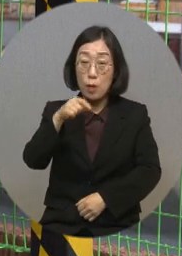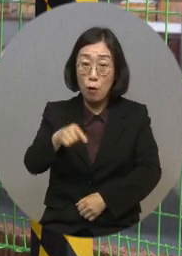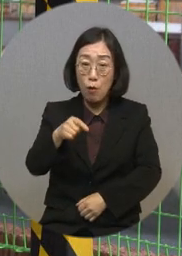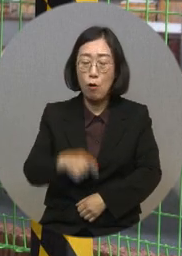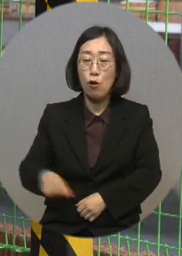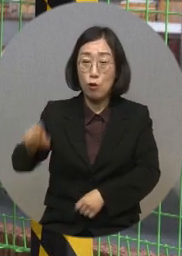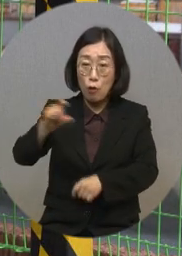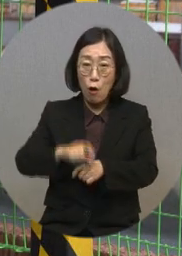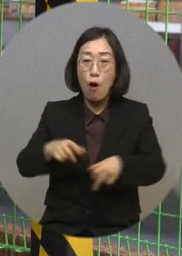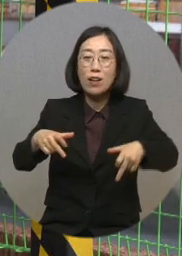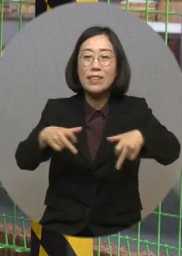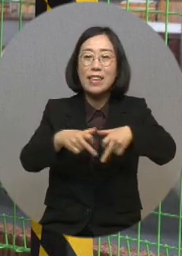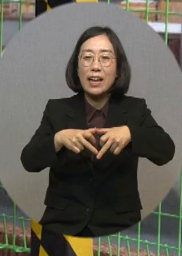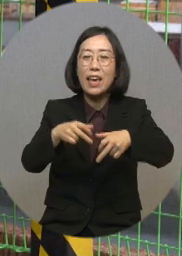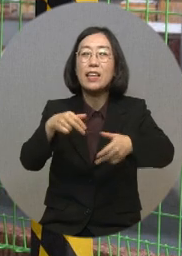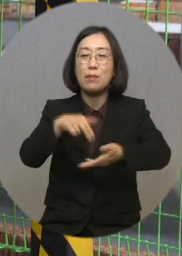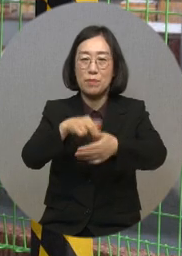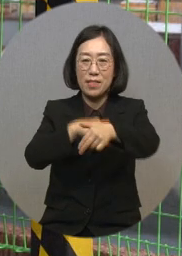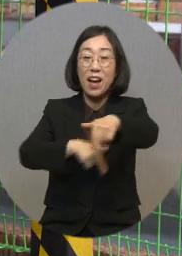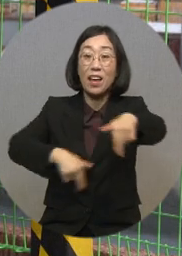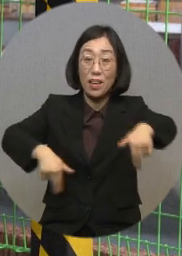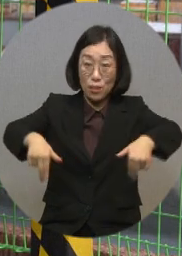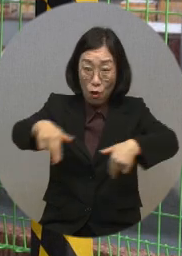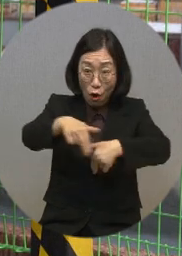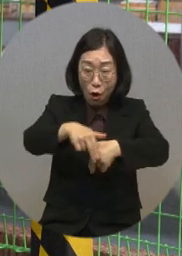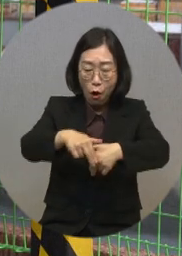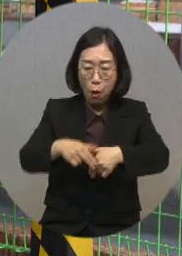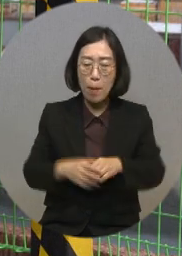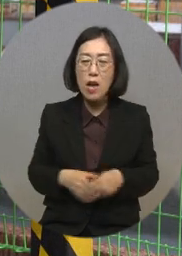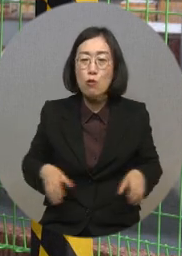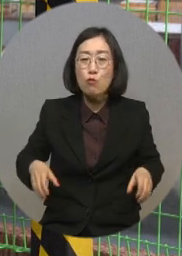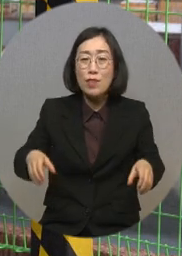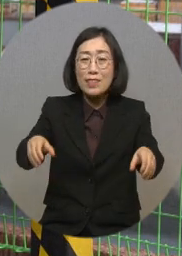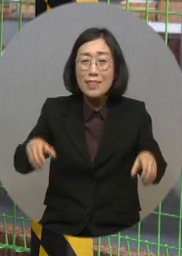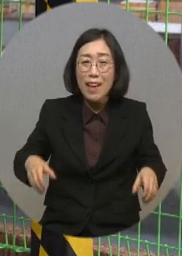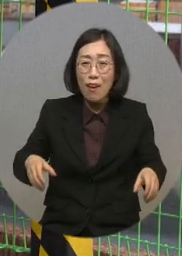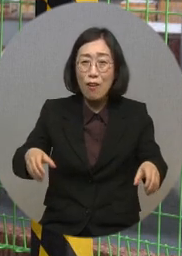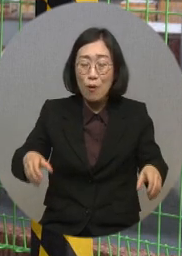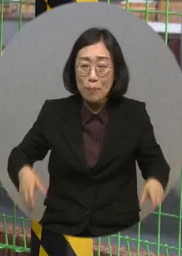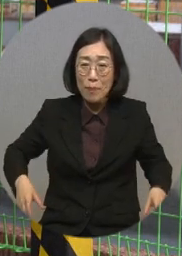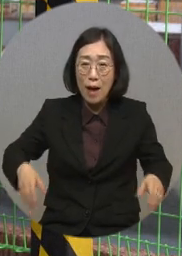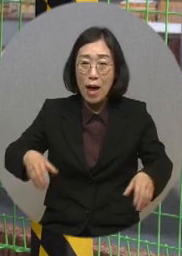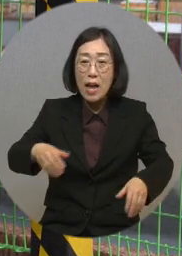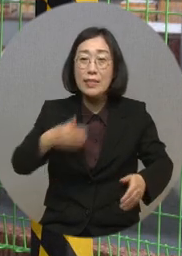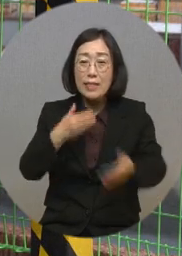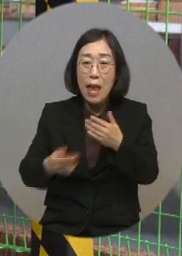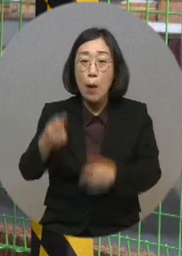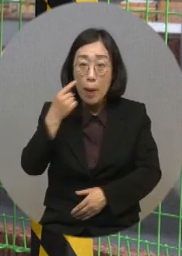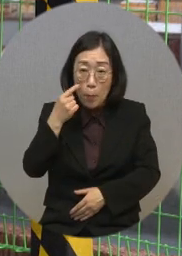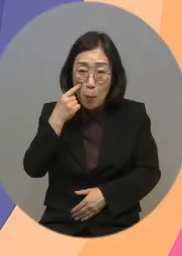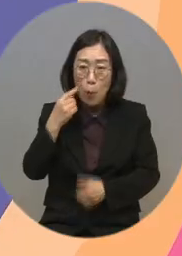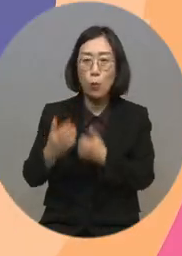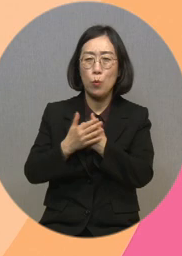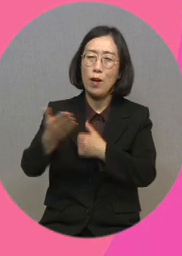조금 장애인 입장에서 휠체어를 타고 한번 직접 체험을 한 다음에 해주면 어떨까 하는 생각이